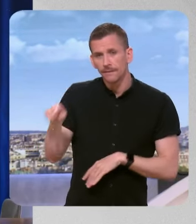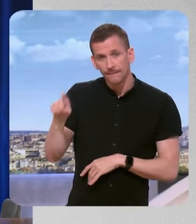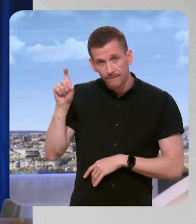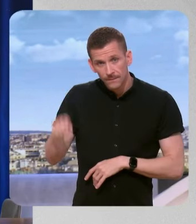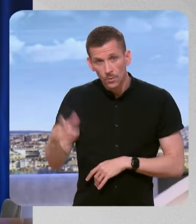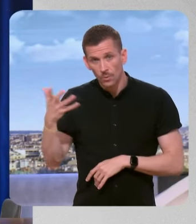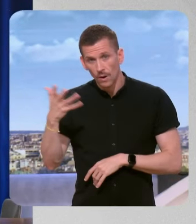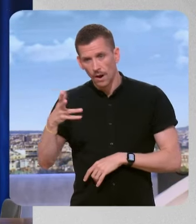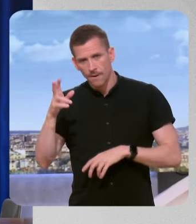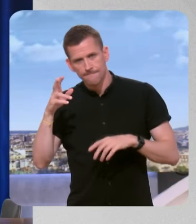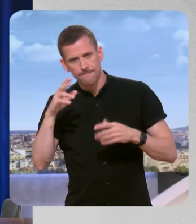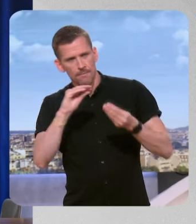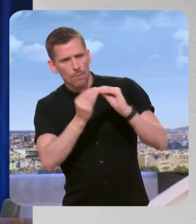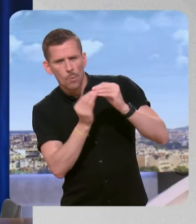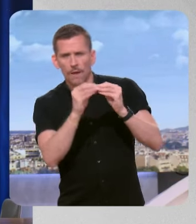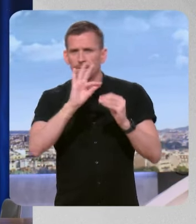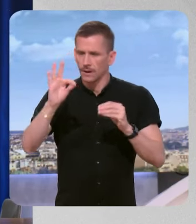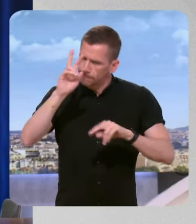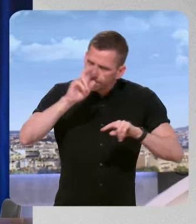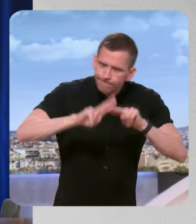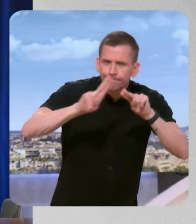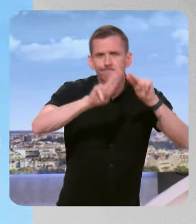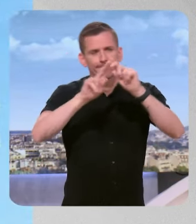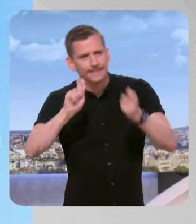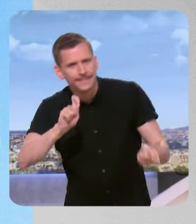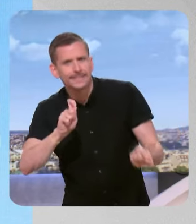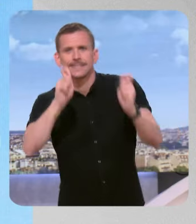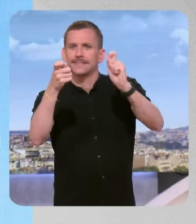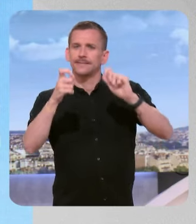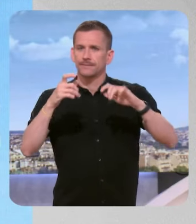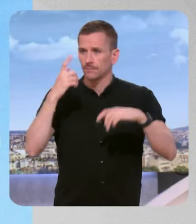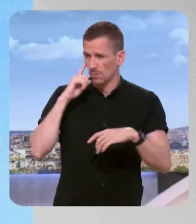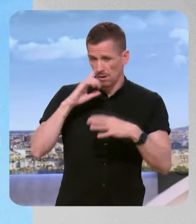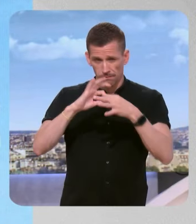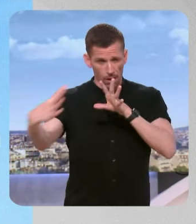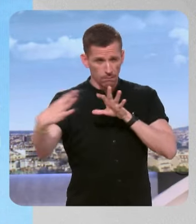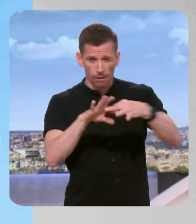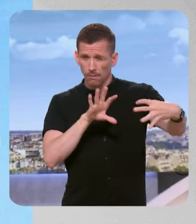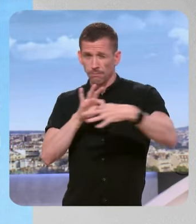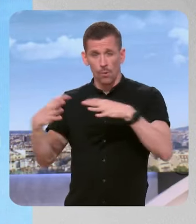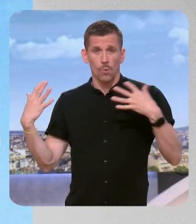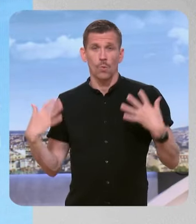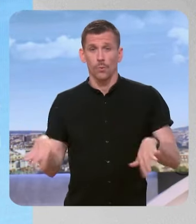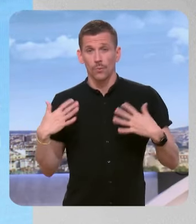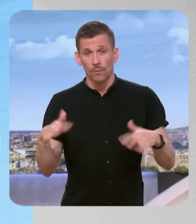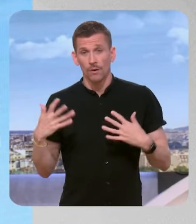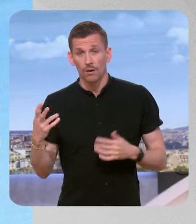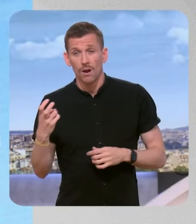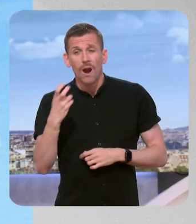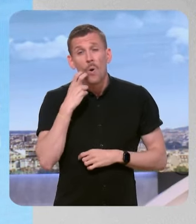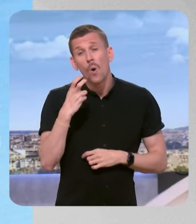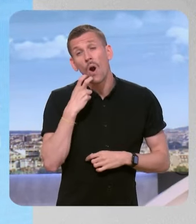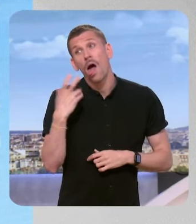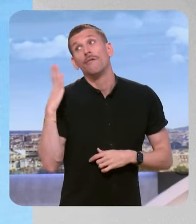France reconstruire la France qui est extrêmement fracturé après un mandat de François Hollande catastrophique et il n'a pas